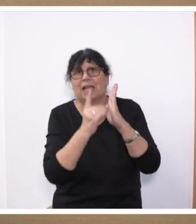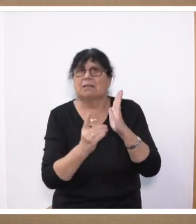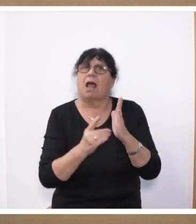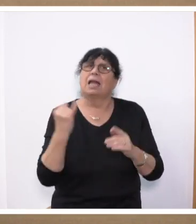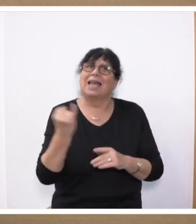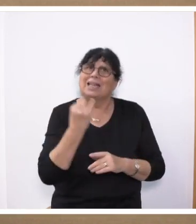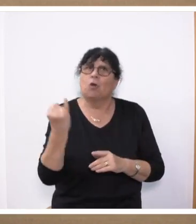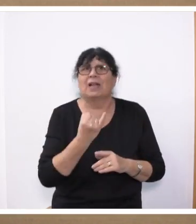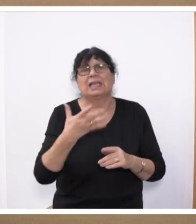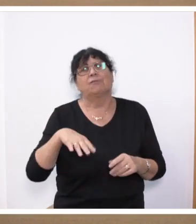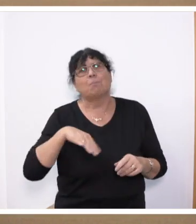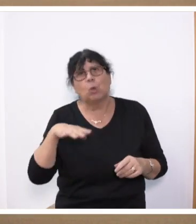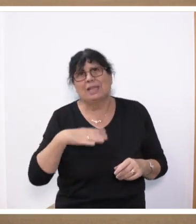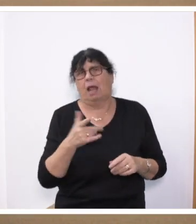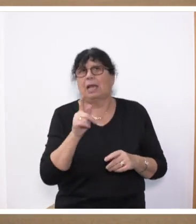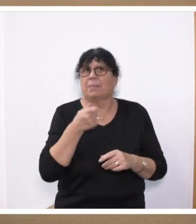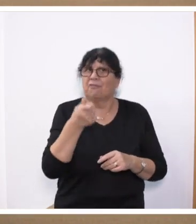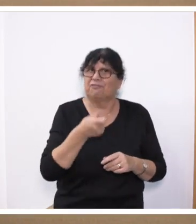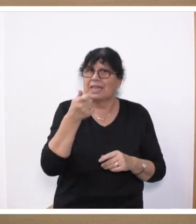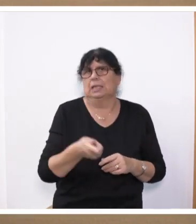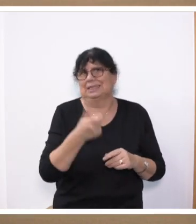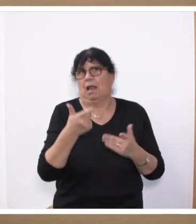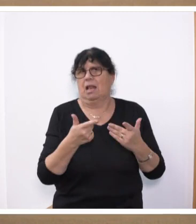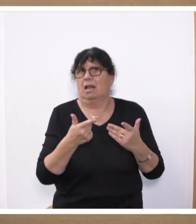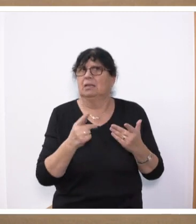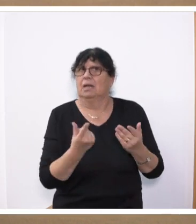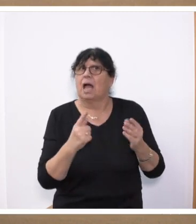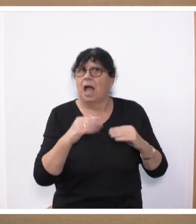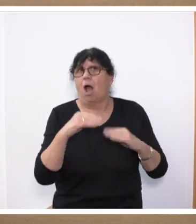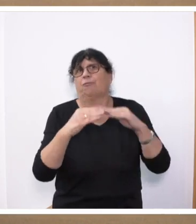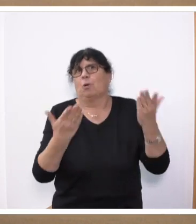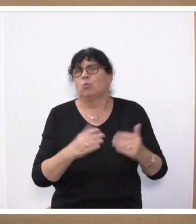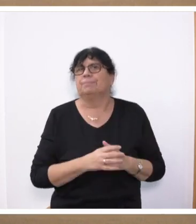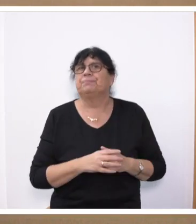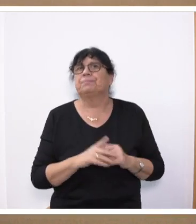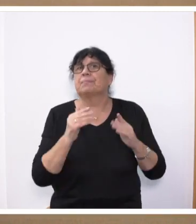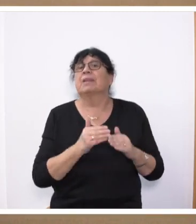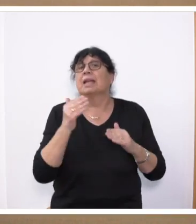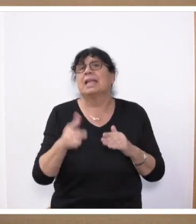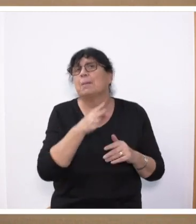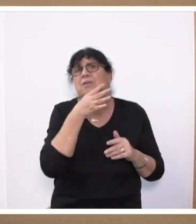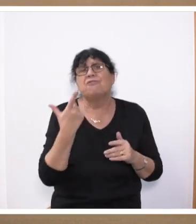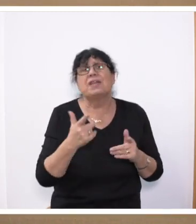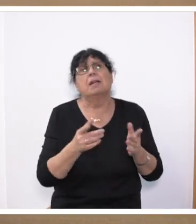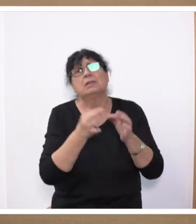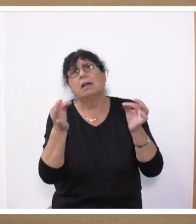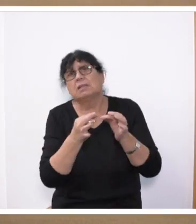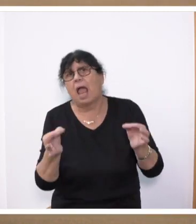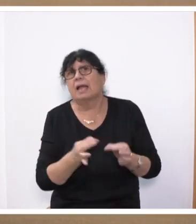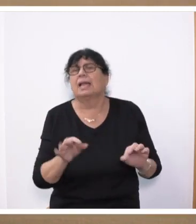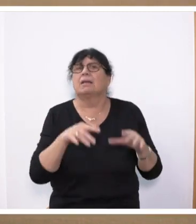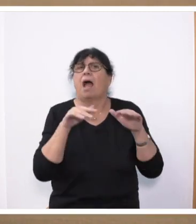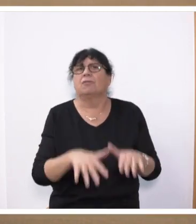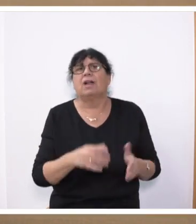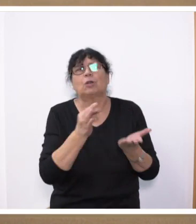innovativen, modernen, aber auch finanziellen Updates, liebe Kolleginnen und Kollegen. Neben den vielen täglich anfallenden